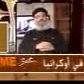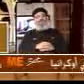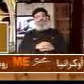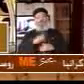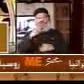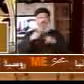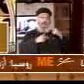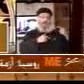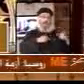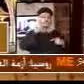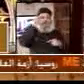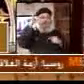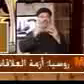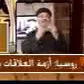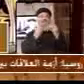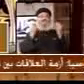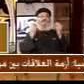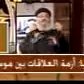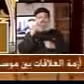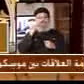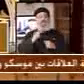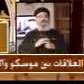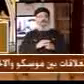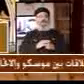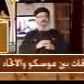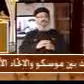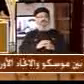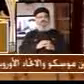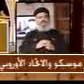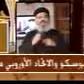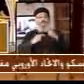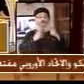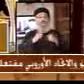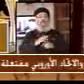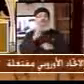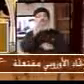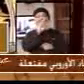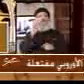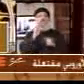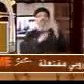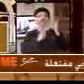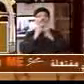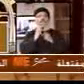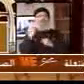وقيسوا على هذا يا اخوتي امثلة، ويظل سؤال المسيح: كم